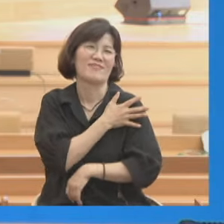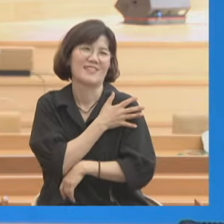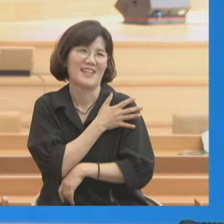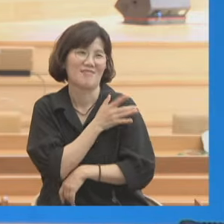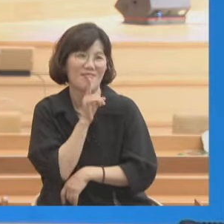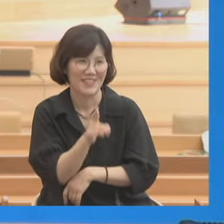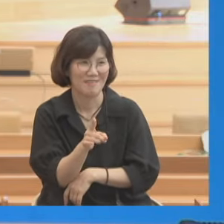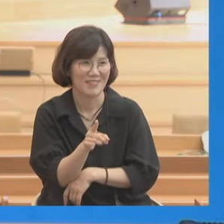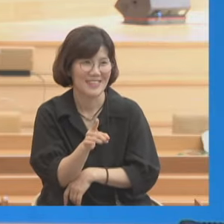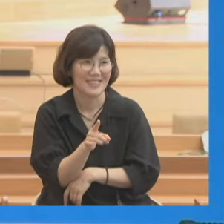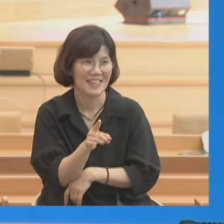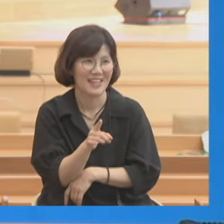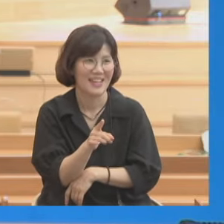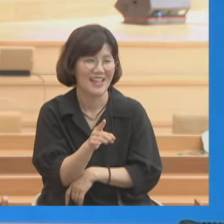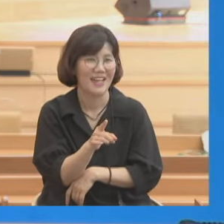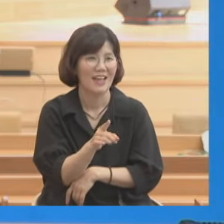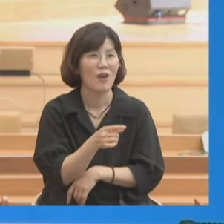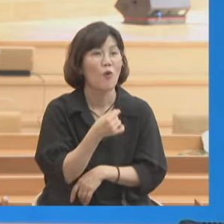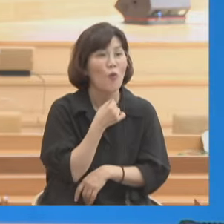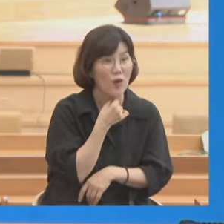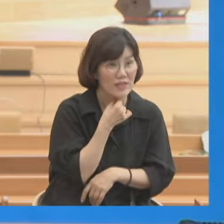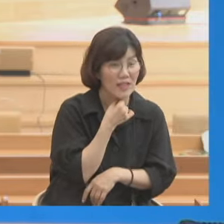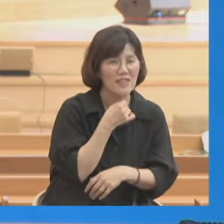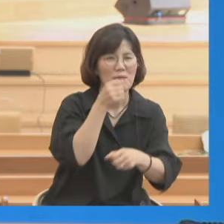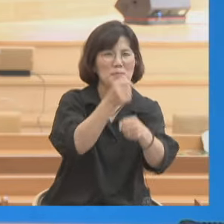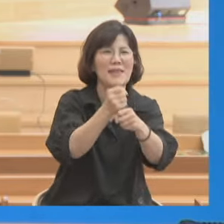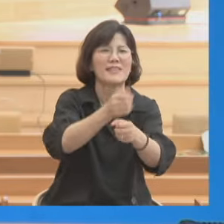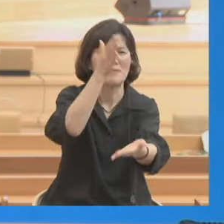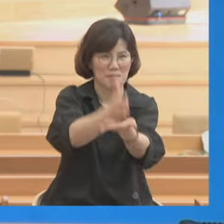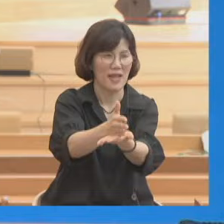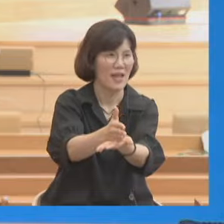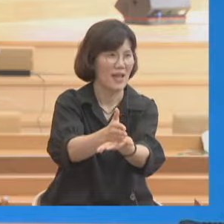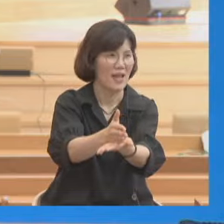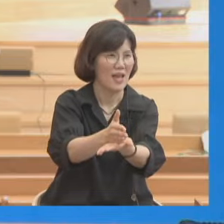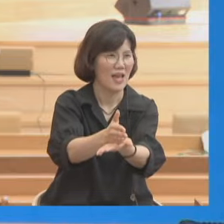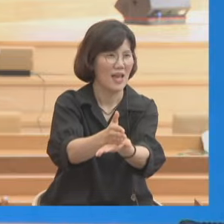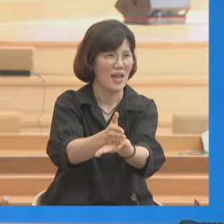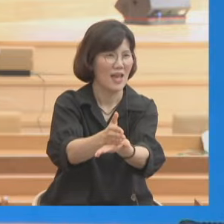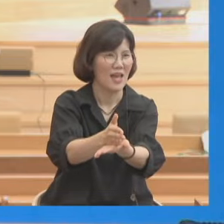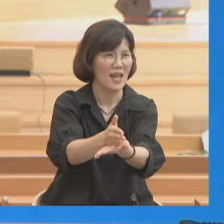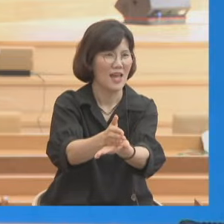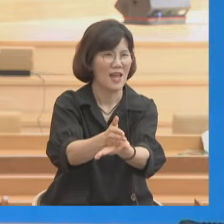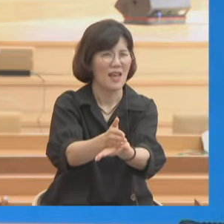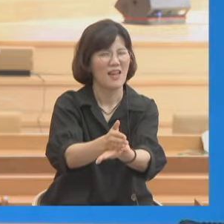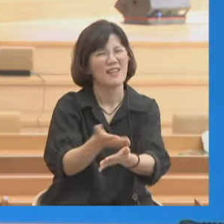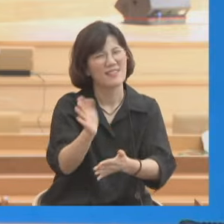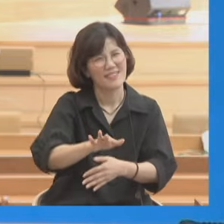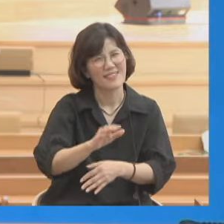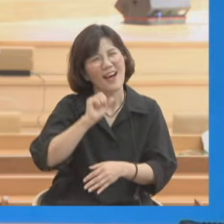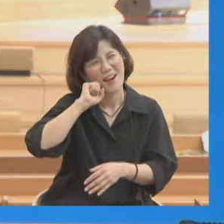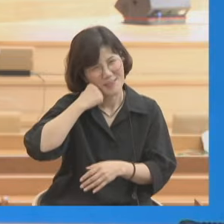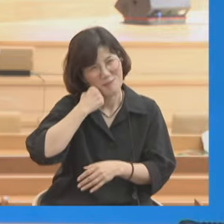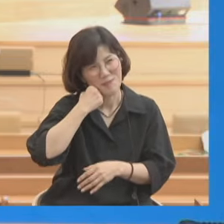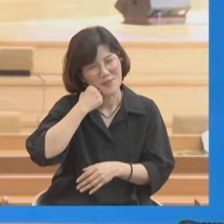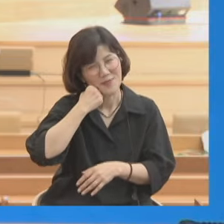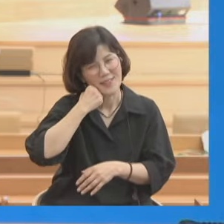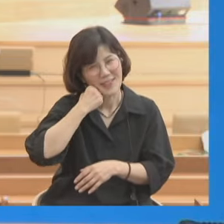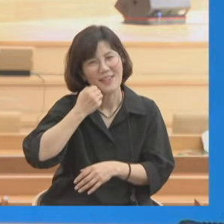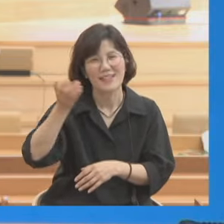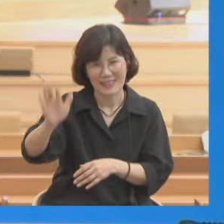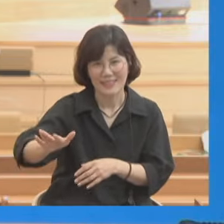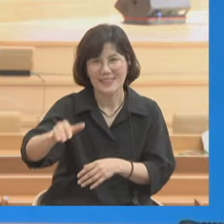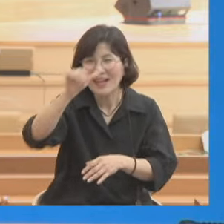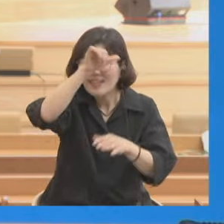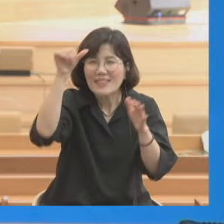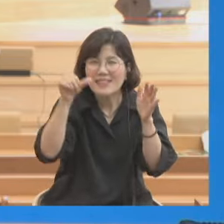사람. 심지어는 이렇게 말해요. 원하는 걸 만들지 말라. 현실적으로 어렵죠. 그러나